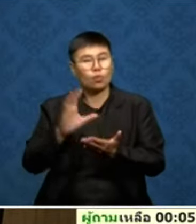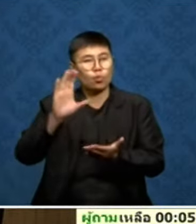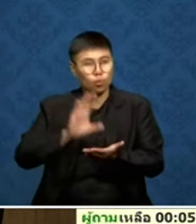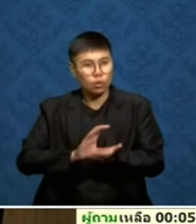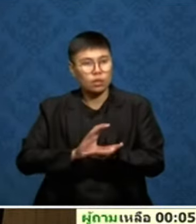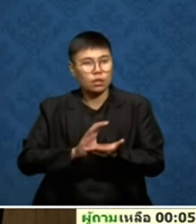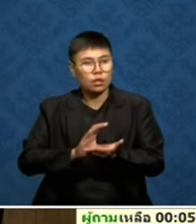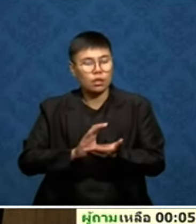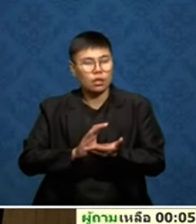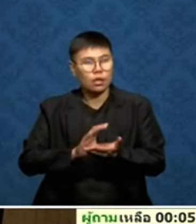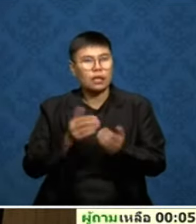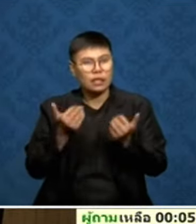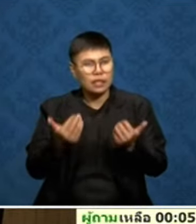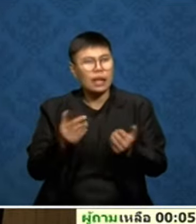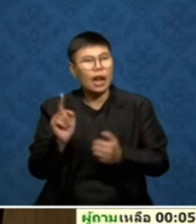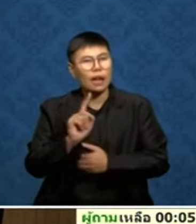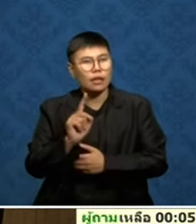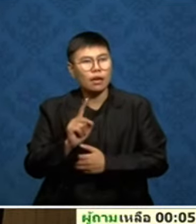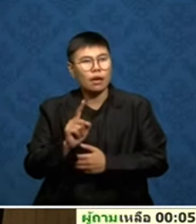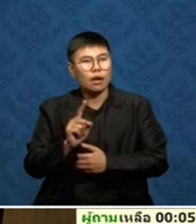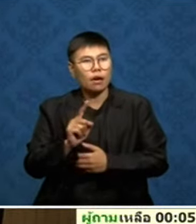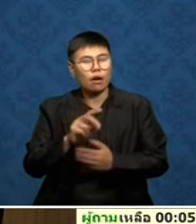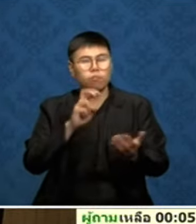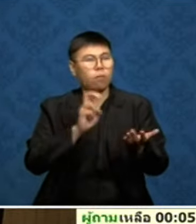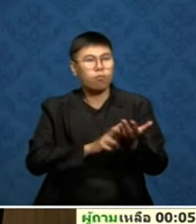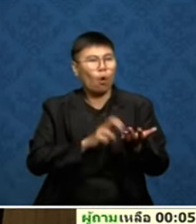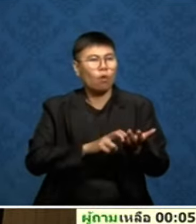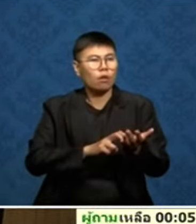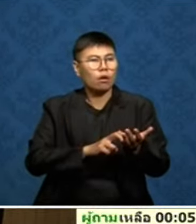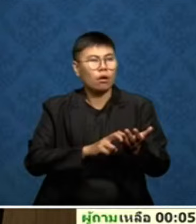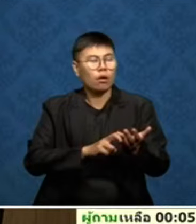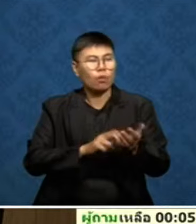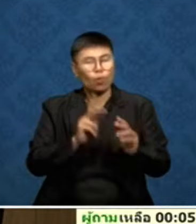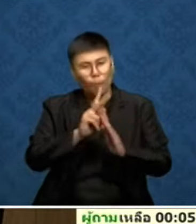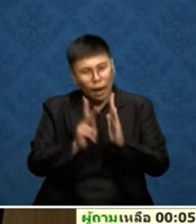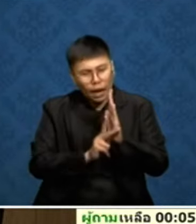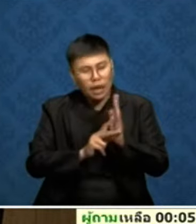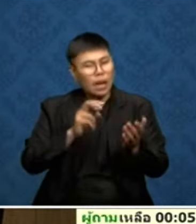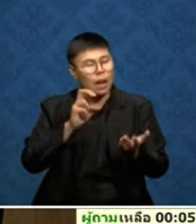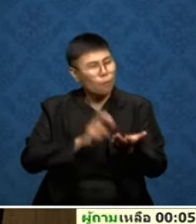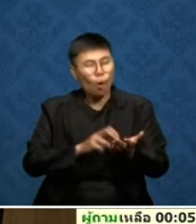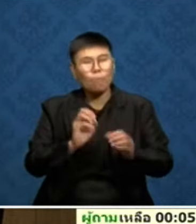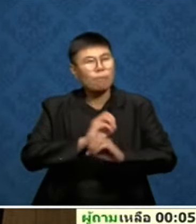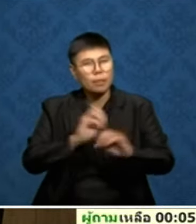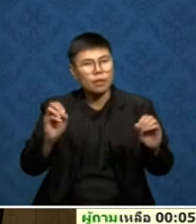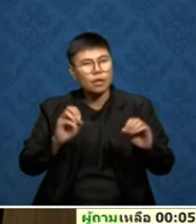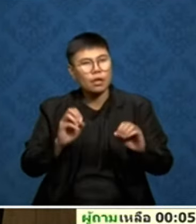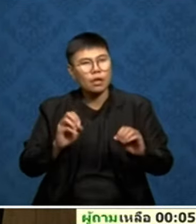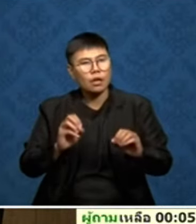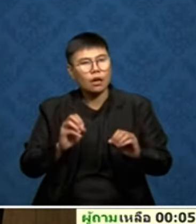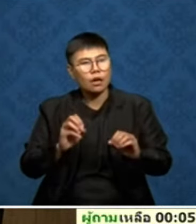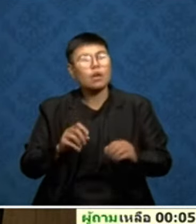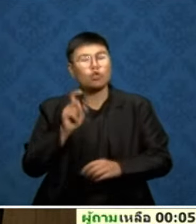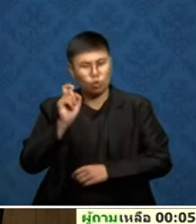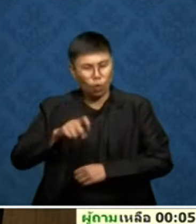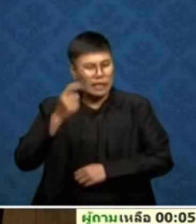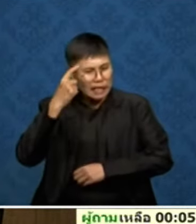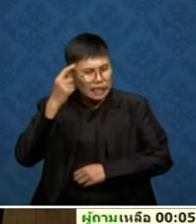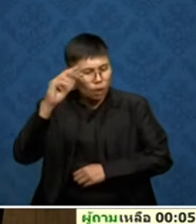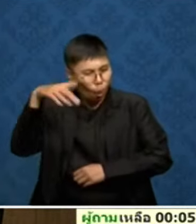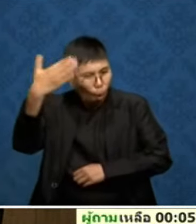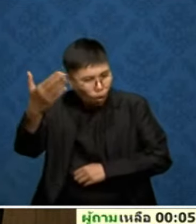การทะลักเข้ามาโดยที่ไม่มีมาตรการรองรับไว้เลยเหรอครับมันควรจะมีมาตรการรองรับและเตรียมรับมือเรื่องเหล่านี้ล่วงหน้าแล้วนะ